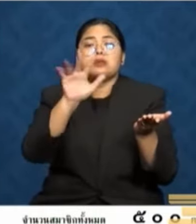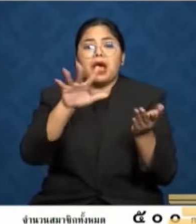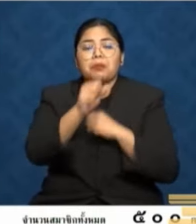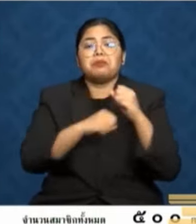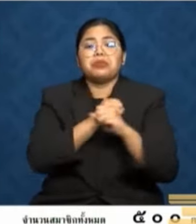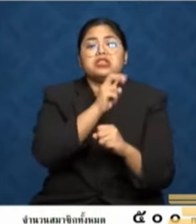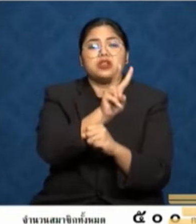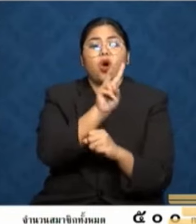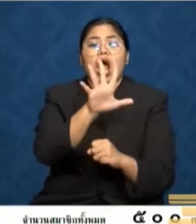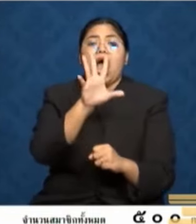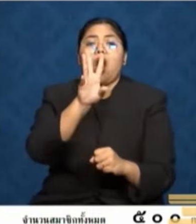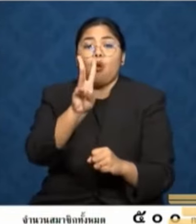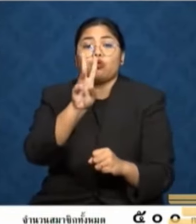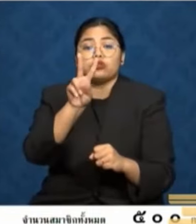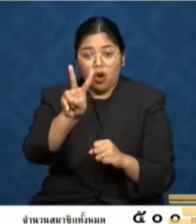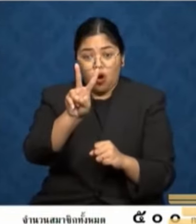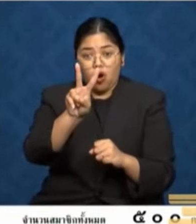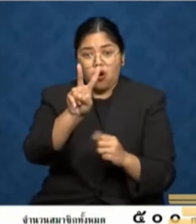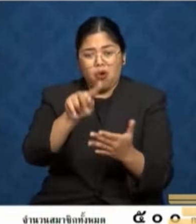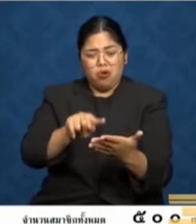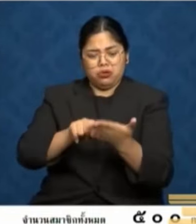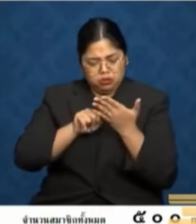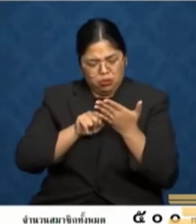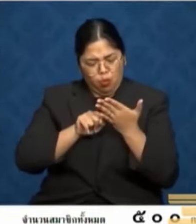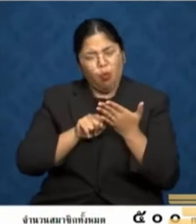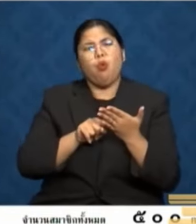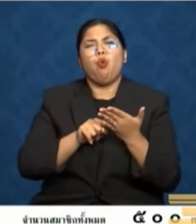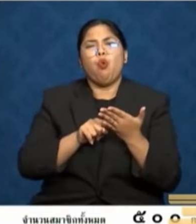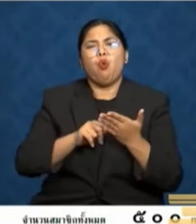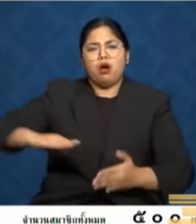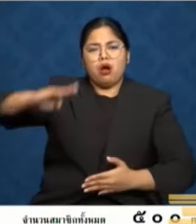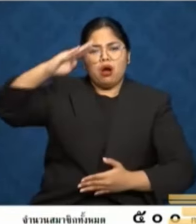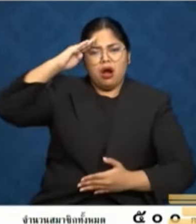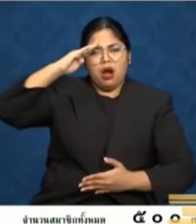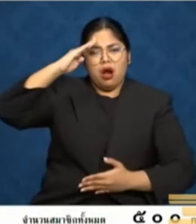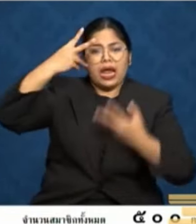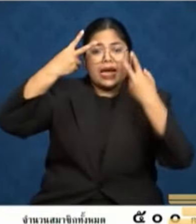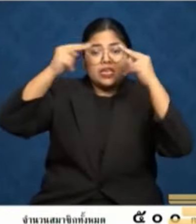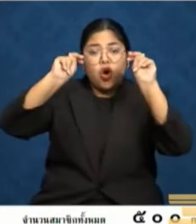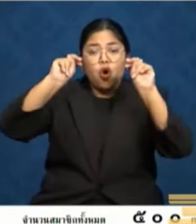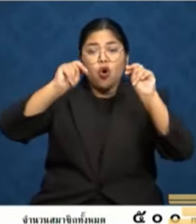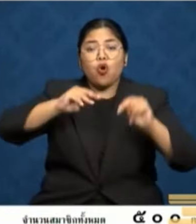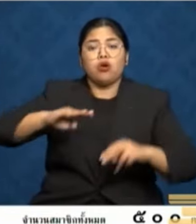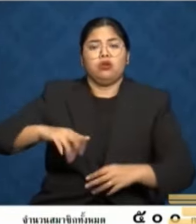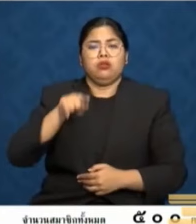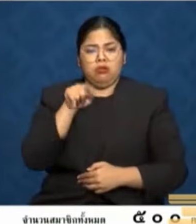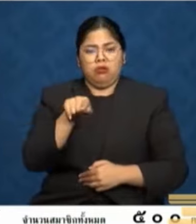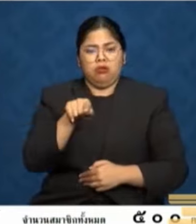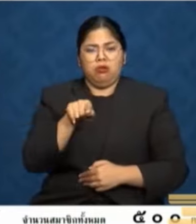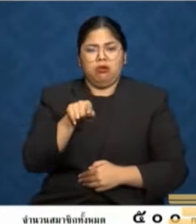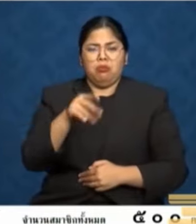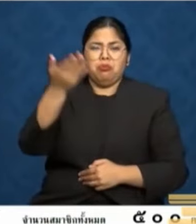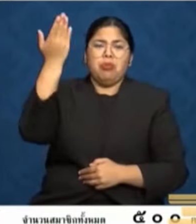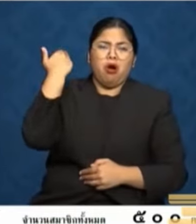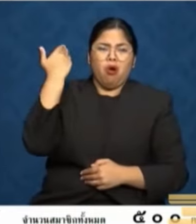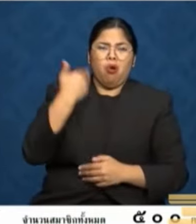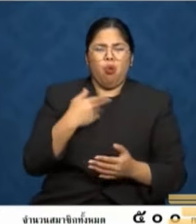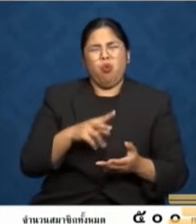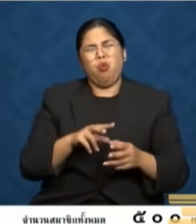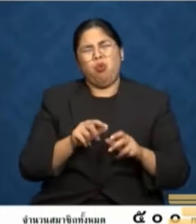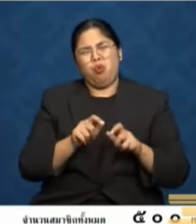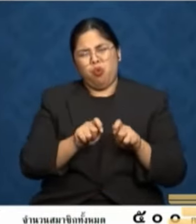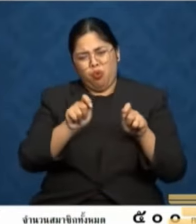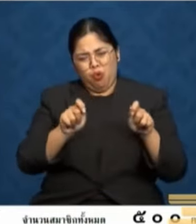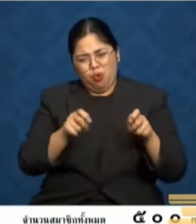62 2กว่าที่ท่านนายกประยุทธ์จันทร์โอชาจะลงนามเพื่อที่จะกลับมาสภานั้นก็เป็น